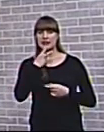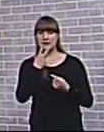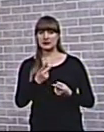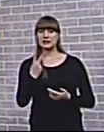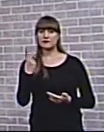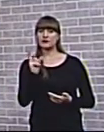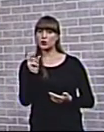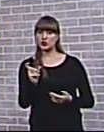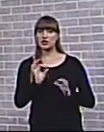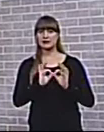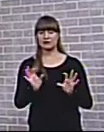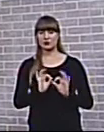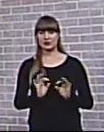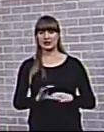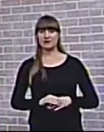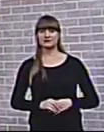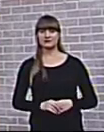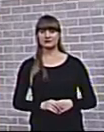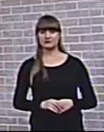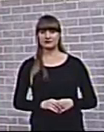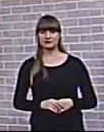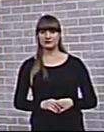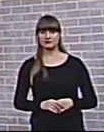Смотрите во второй части выпуска.